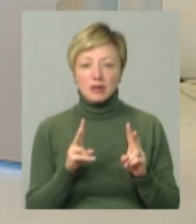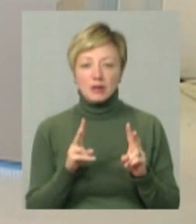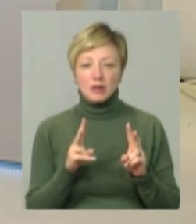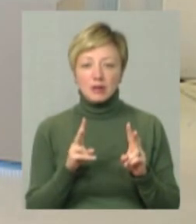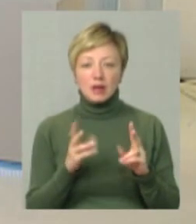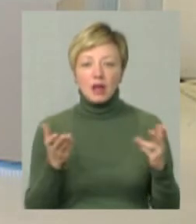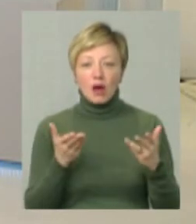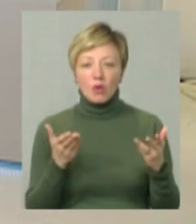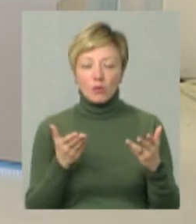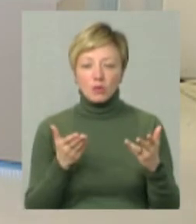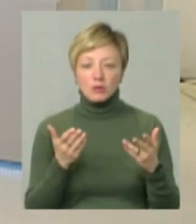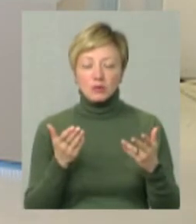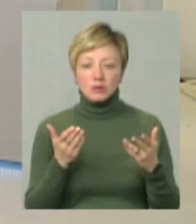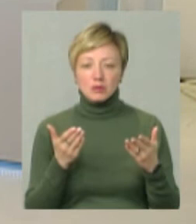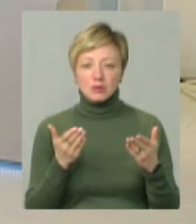небезпеку